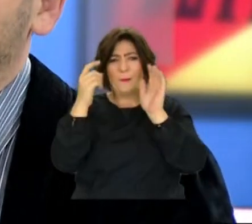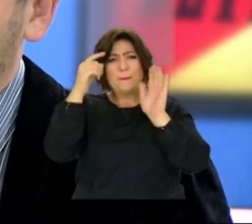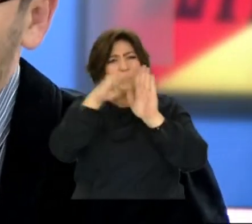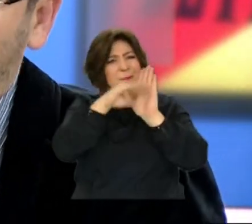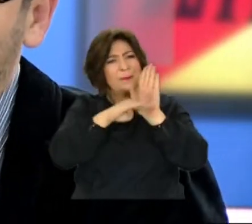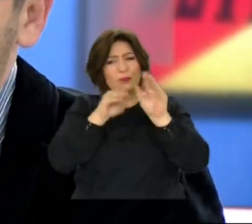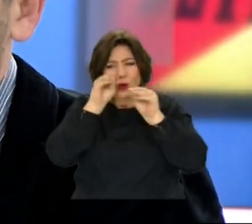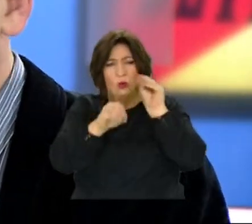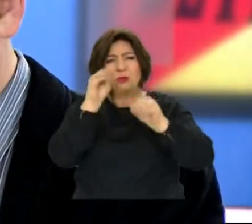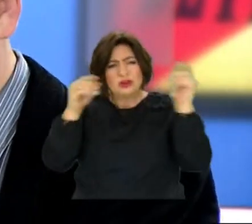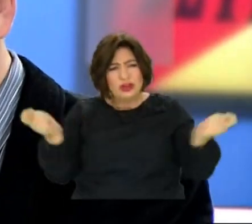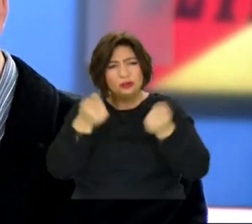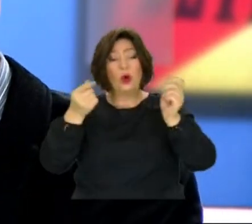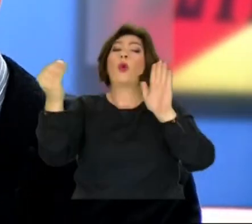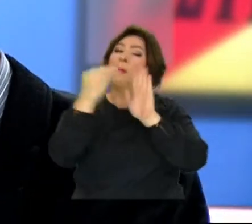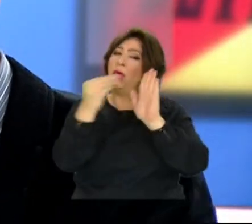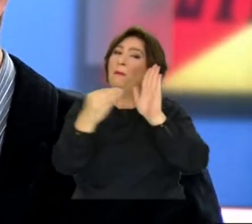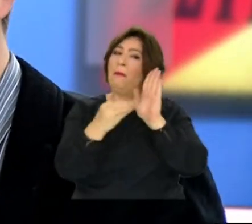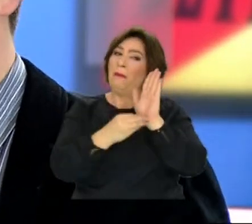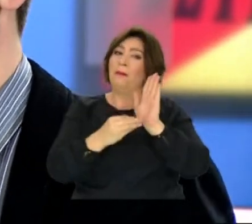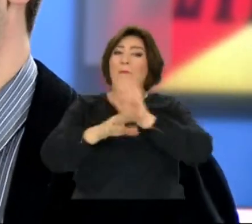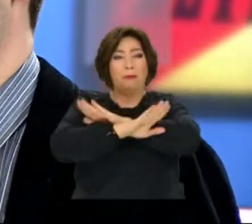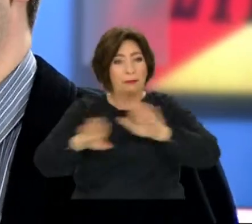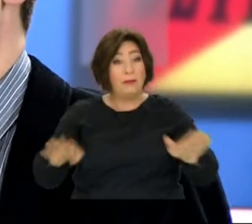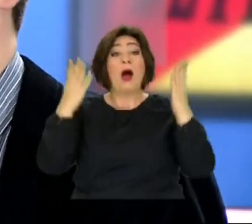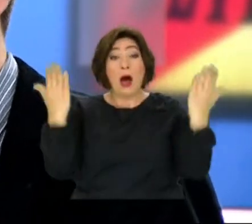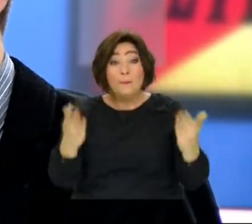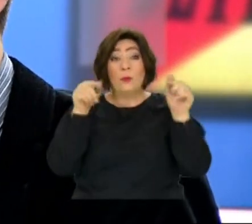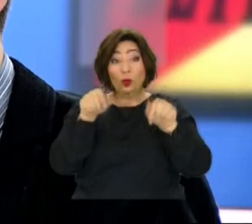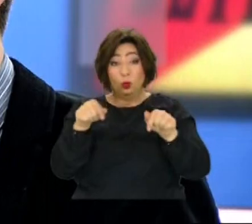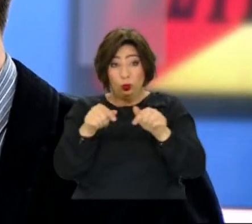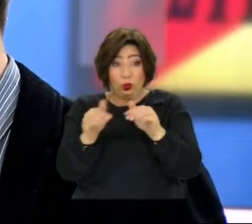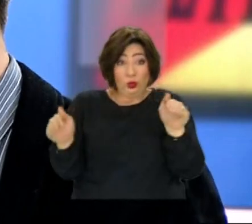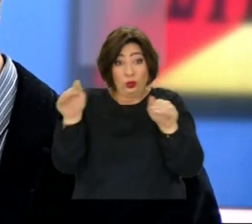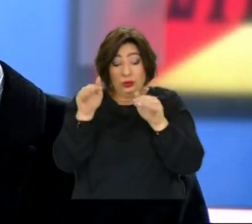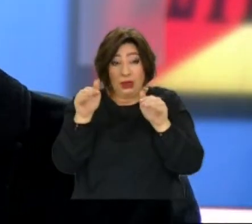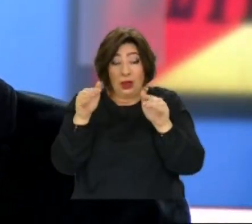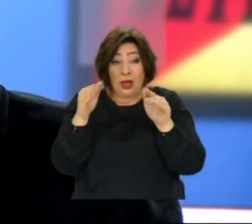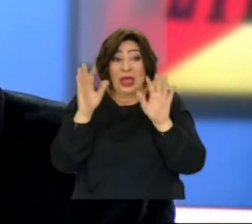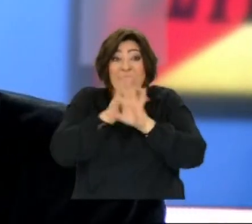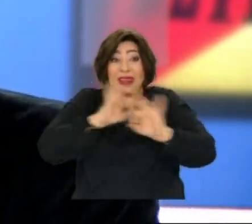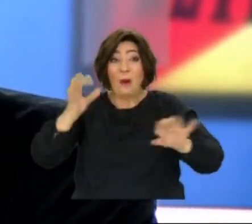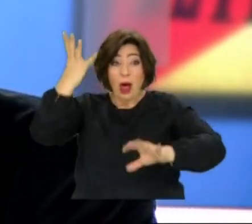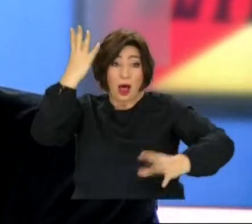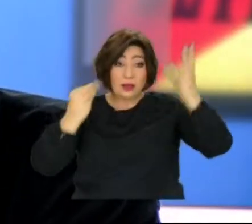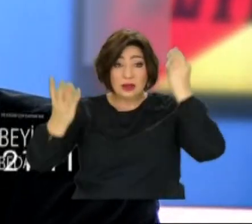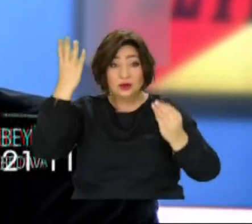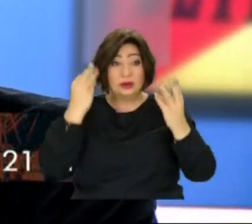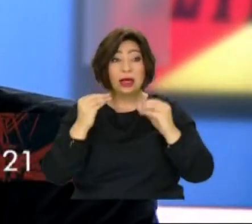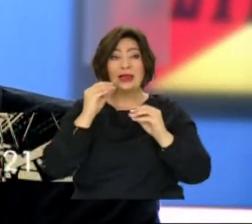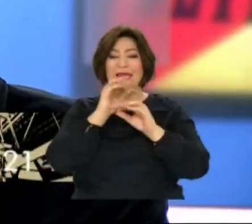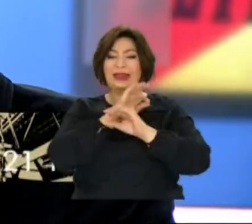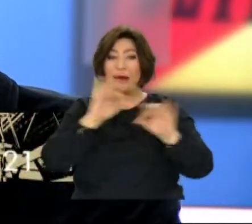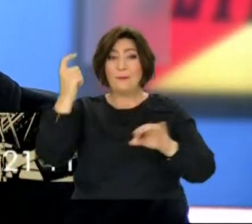konmaya çalışılmış, konmuş. Ama şu anda üzerinde hani genel olarak anlaşılan kaba şeyle bu beyin ölümünün bir